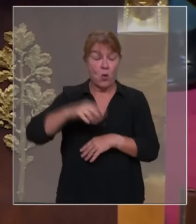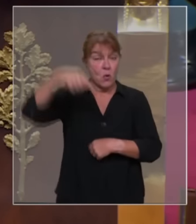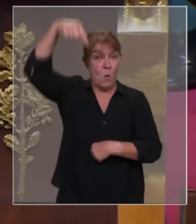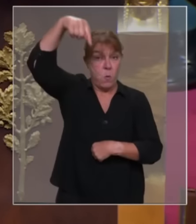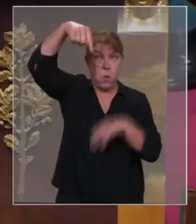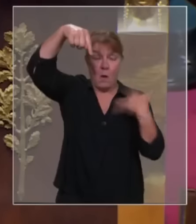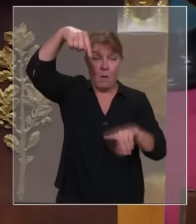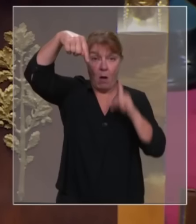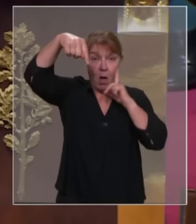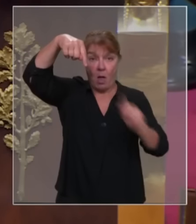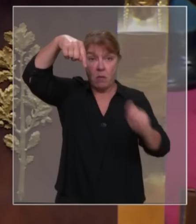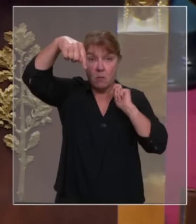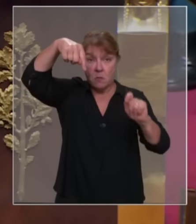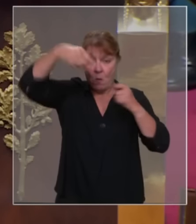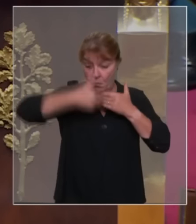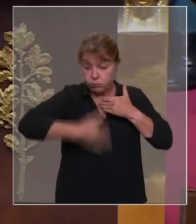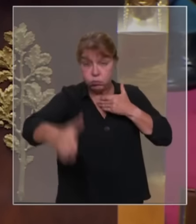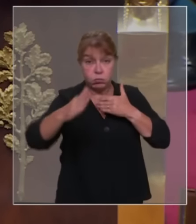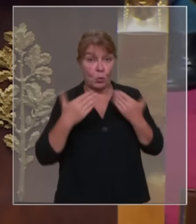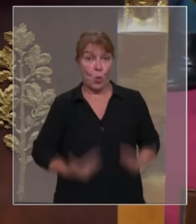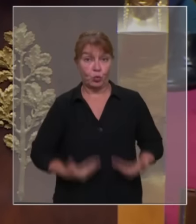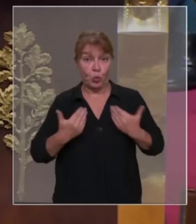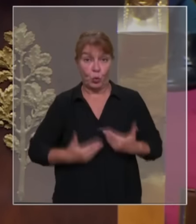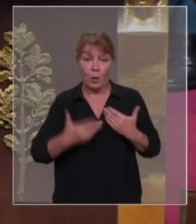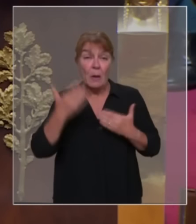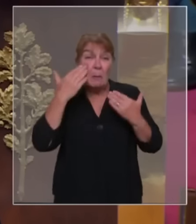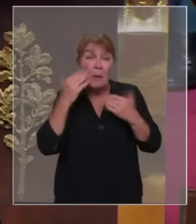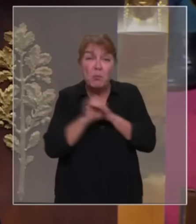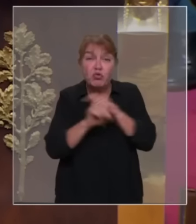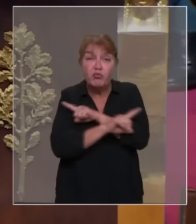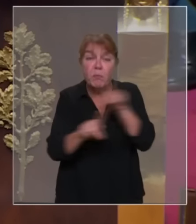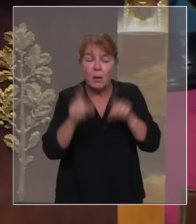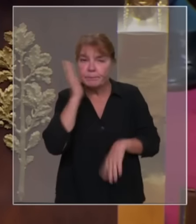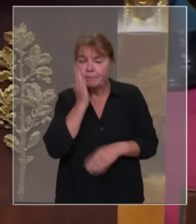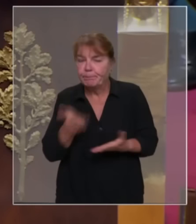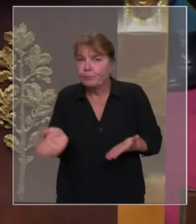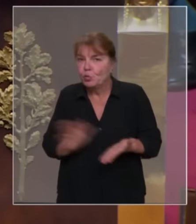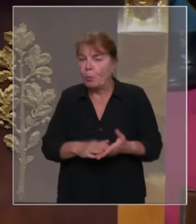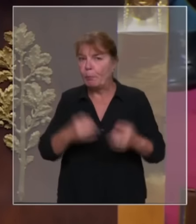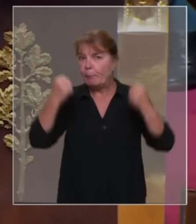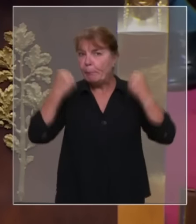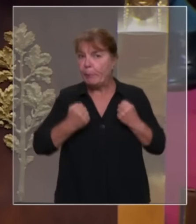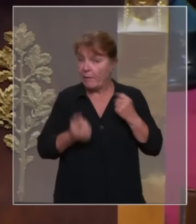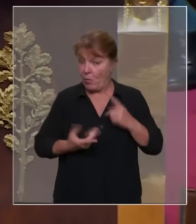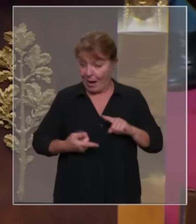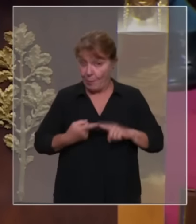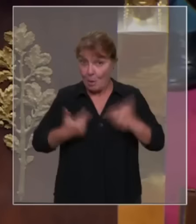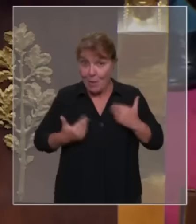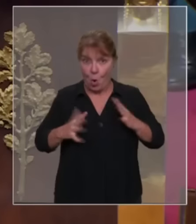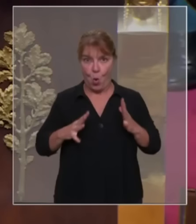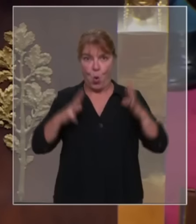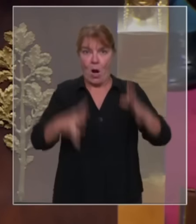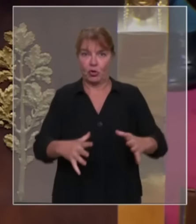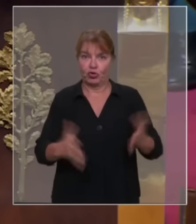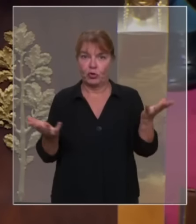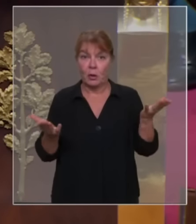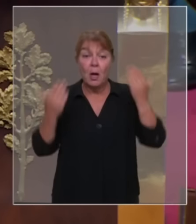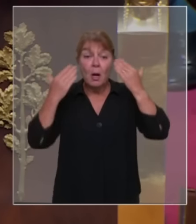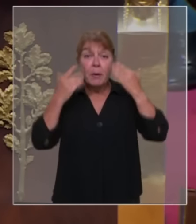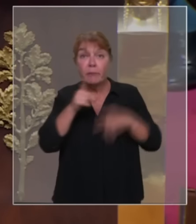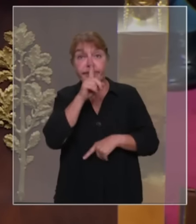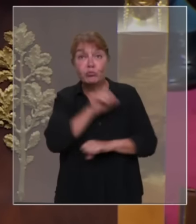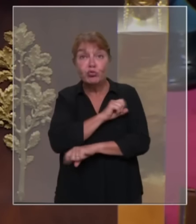Français, dès aujourd'hui. Et faute d'action, faute de courage maintenant, je suis sûr d'une chose, c'est